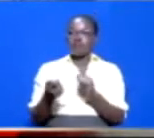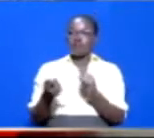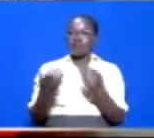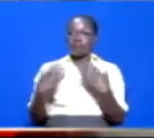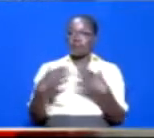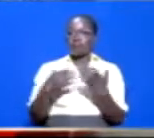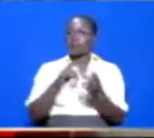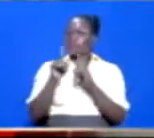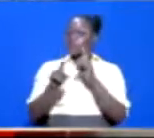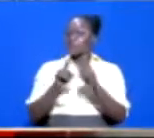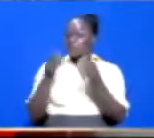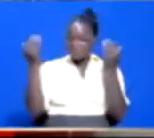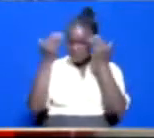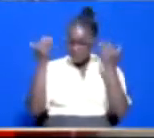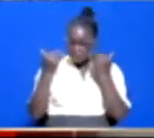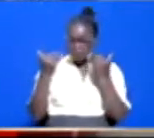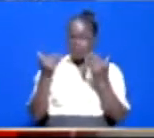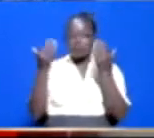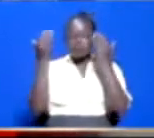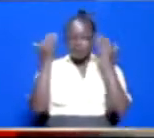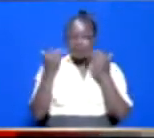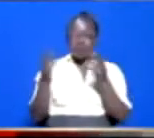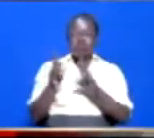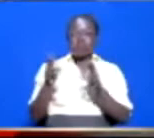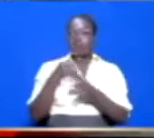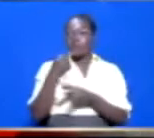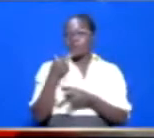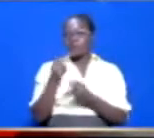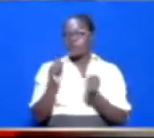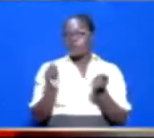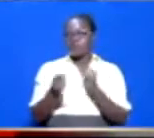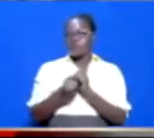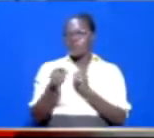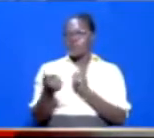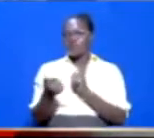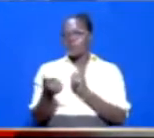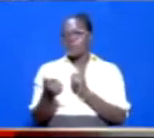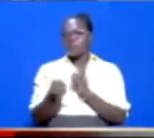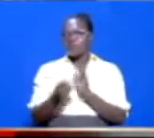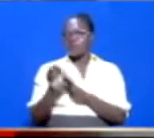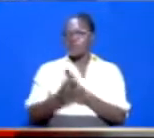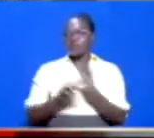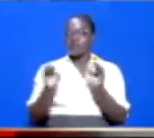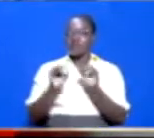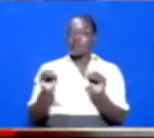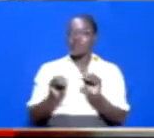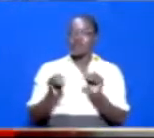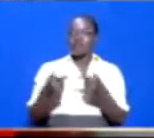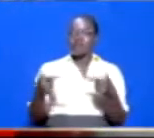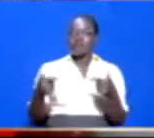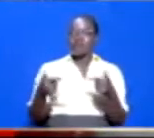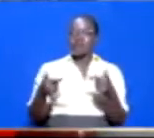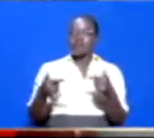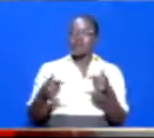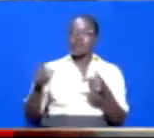swali kotini, na koti tayari imesema kwamba kuna marekebisho zingine ni unconstitutional. Mm-hmm. Ama ni kinyume ya sheria,